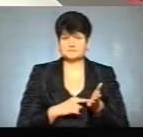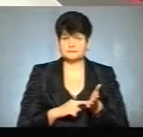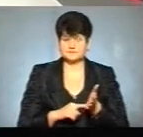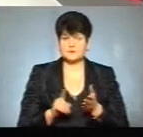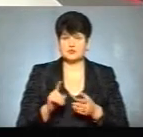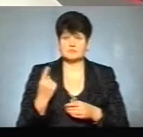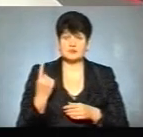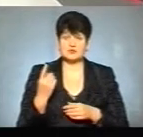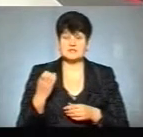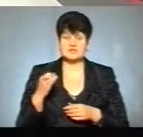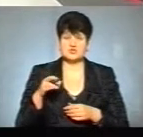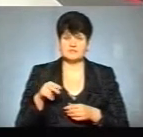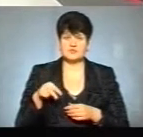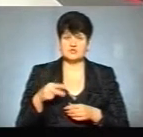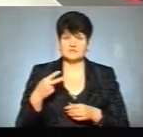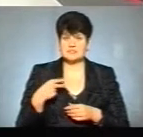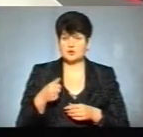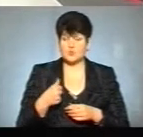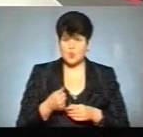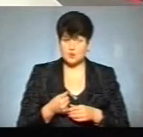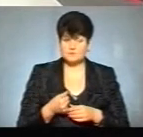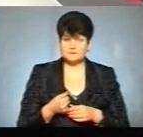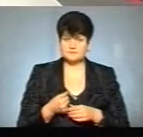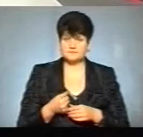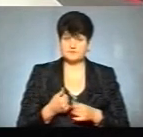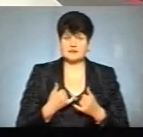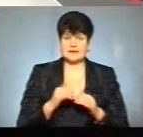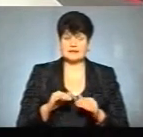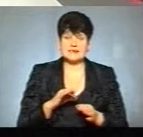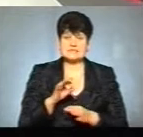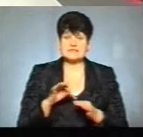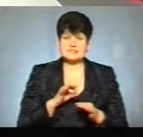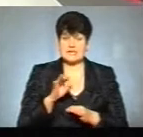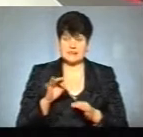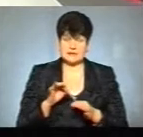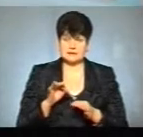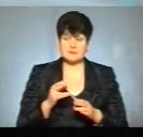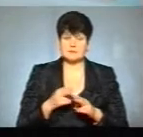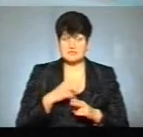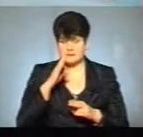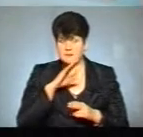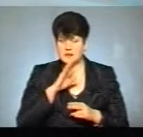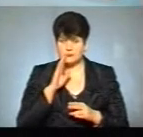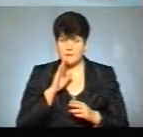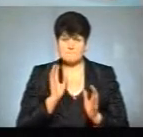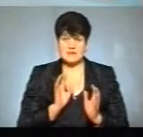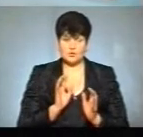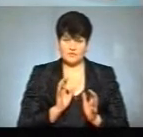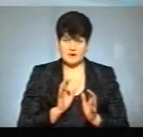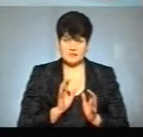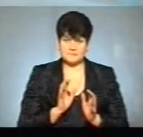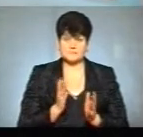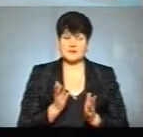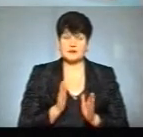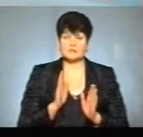з 1 січня вже 2020 року для дітей-сиріт та дітей, позбавлених батьківського піклування, які